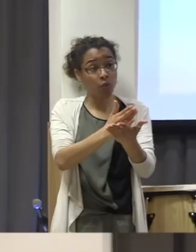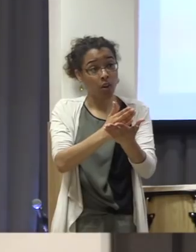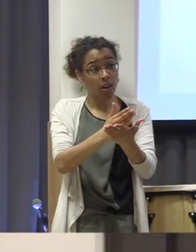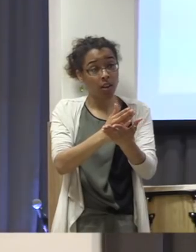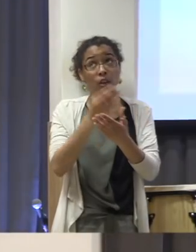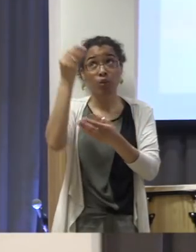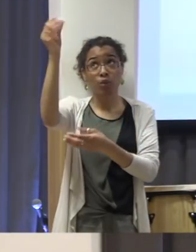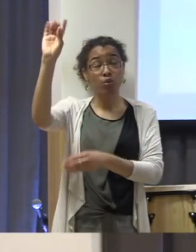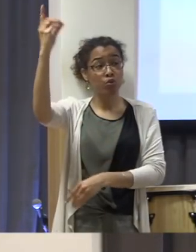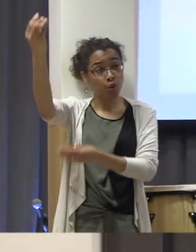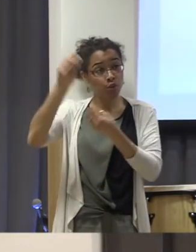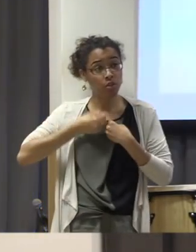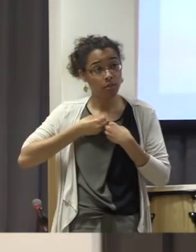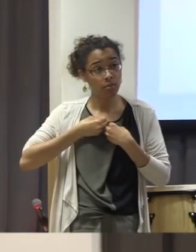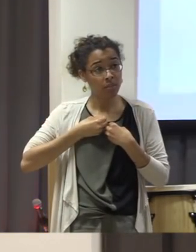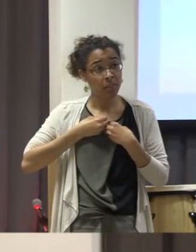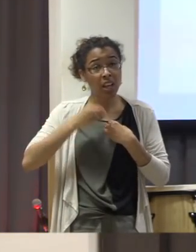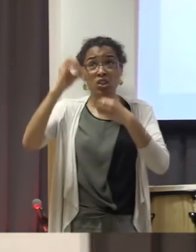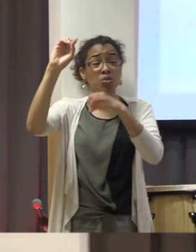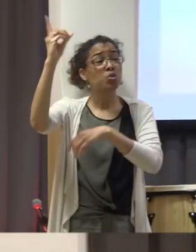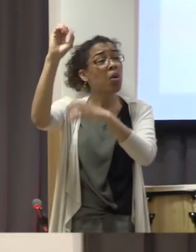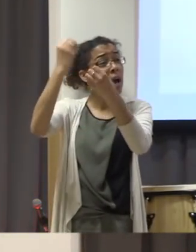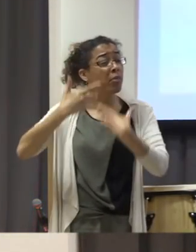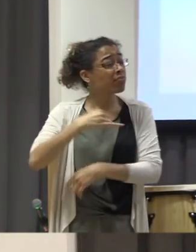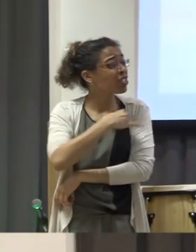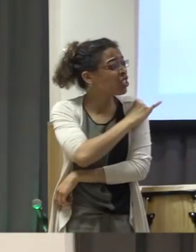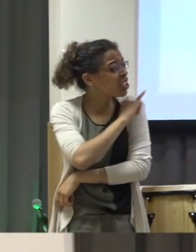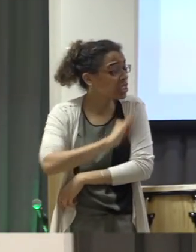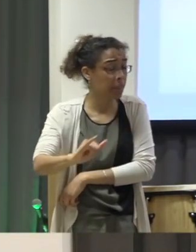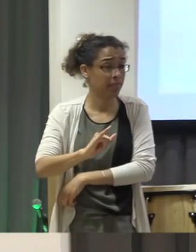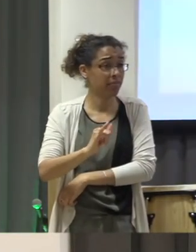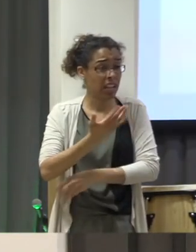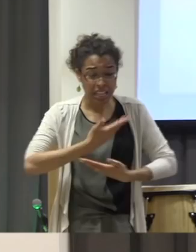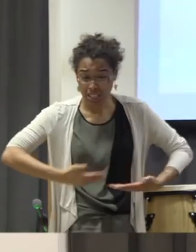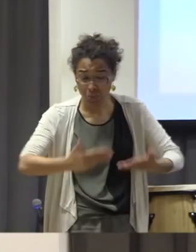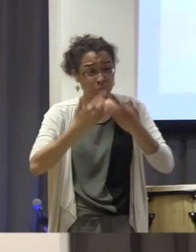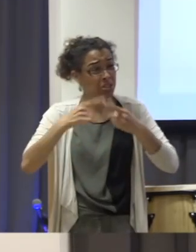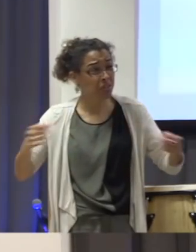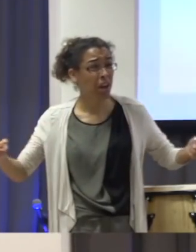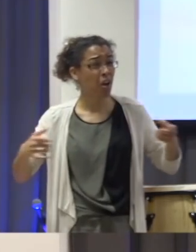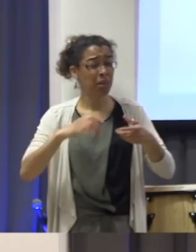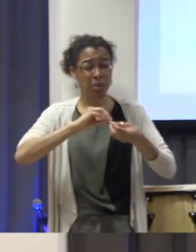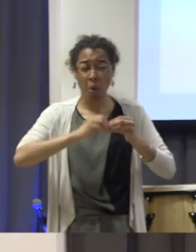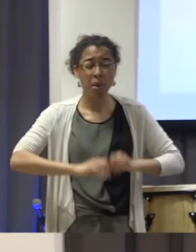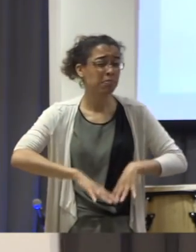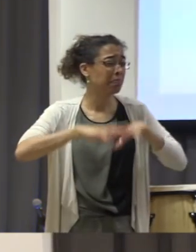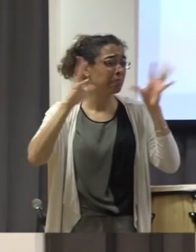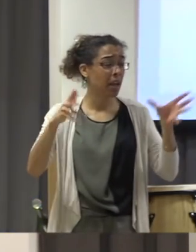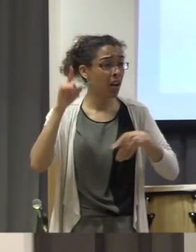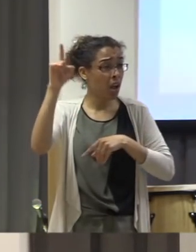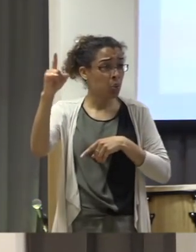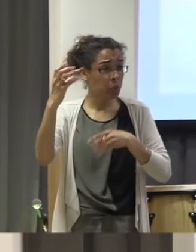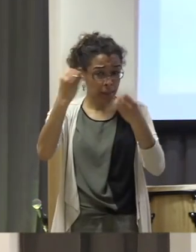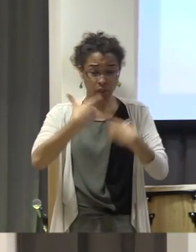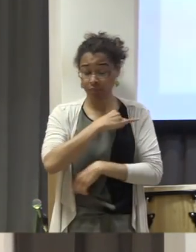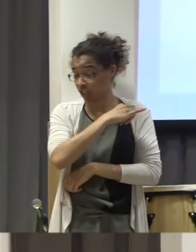donne. Dieu n'a jamais abandonné. Quelles que soient les circonstances, ni l'étendue de problème, ne regarde pas aux circonstances, ni